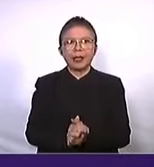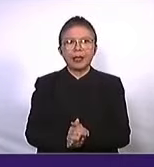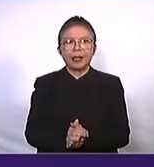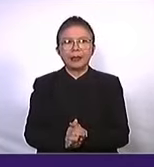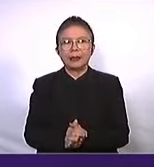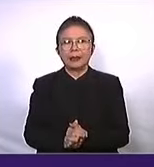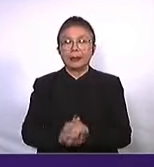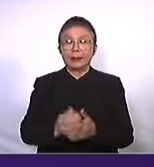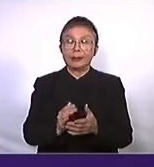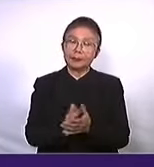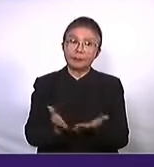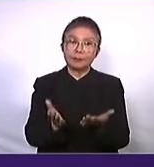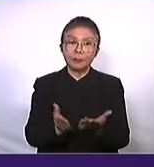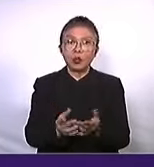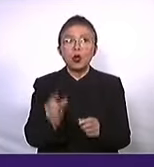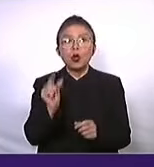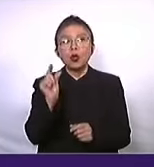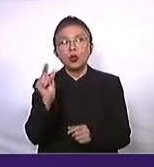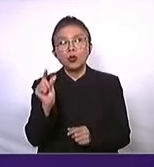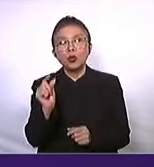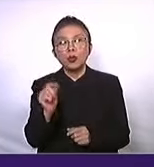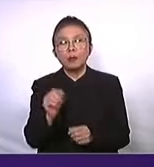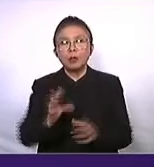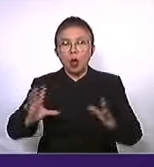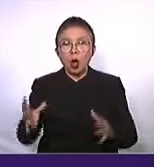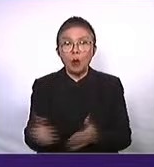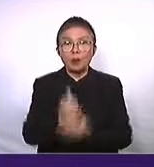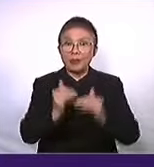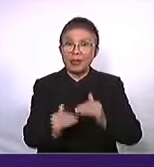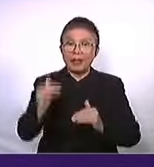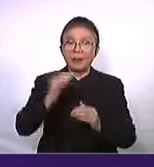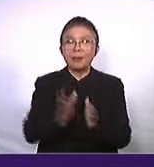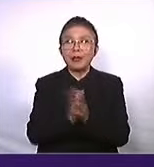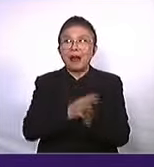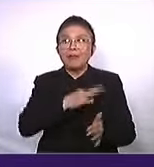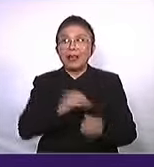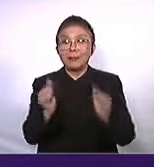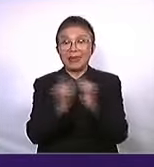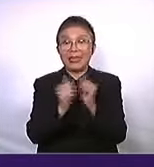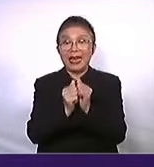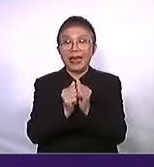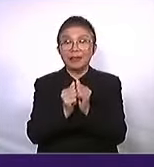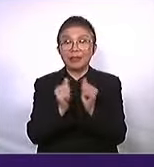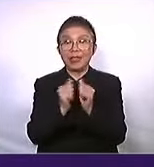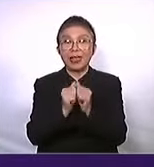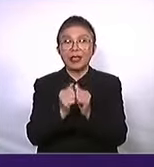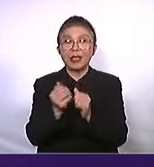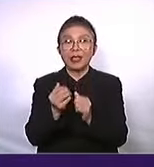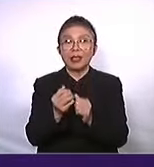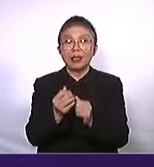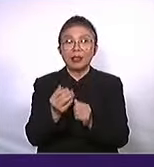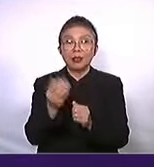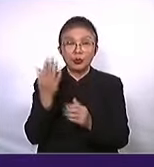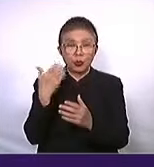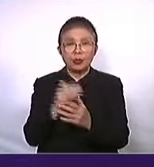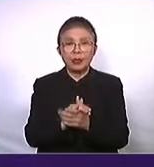menurut saya untuk mengoptimalkan pemanfaatan perjanjian-perjanjian, saudara sekalian,